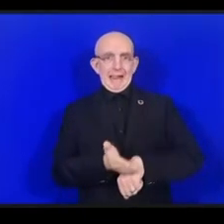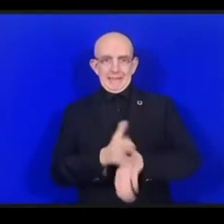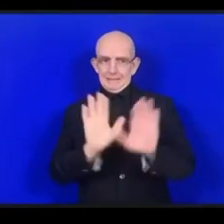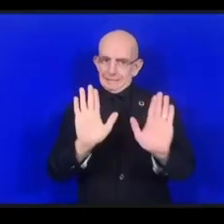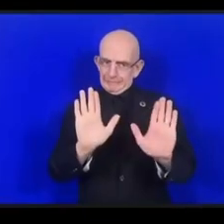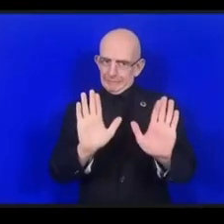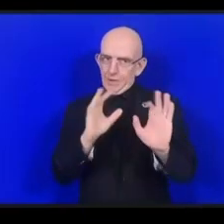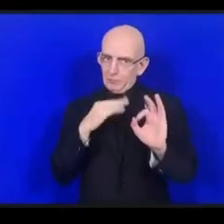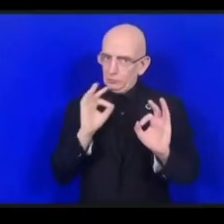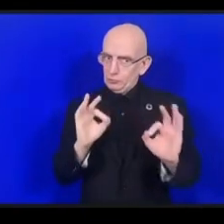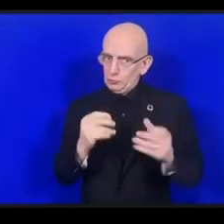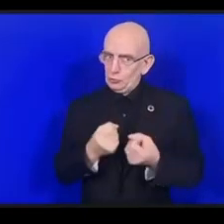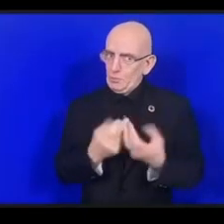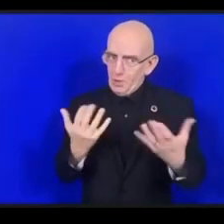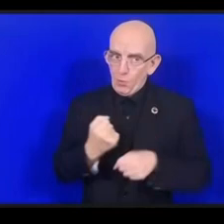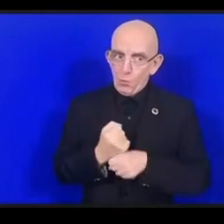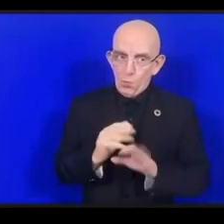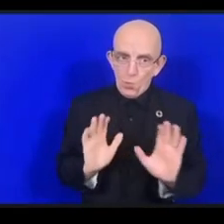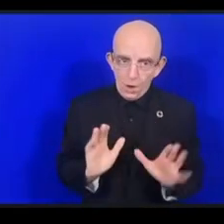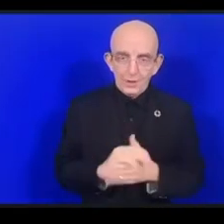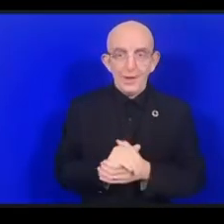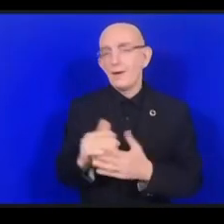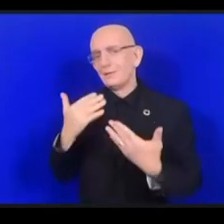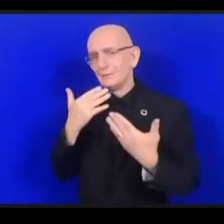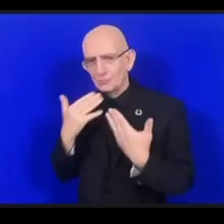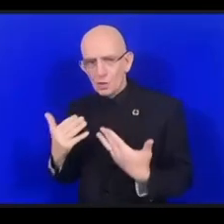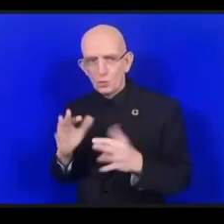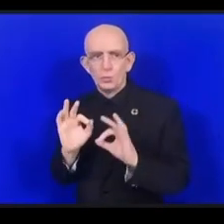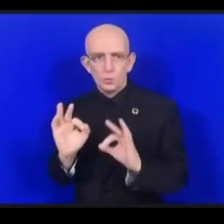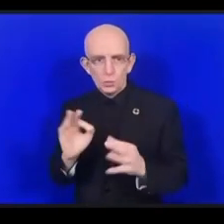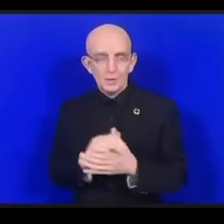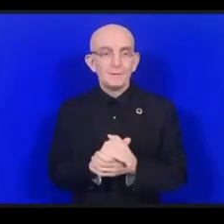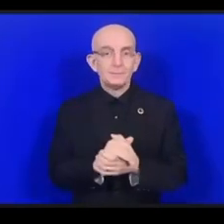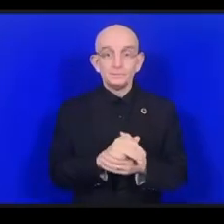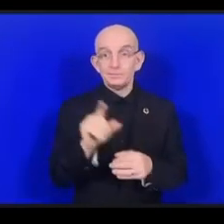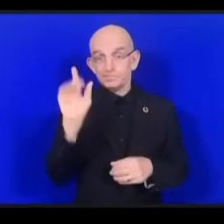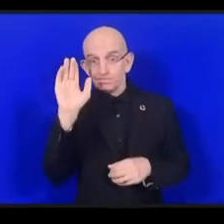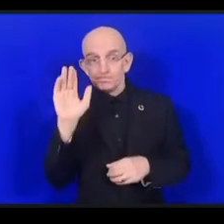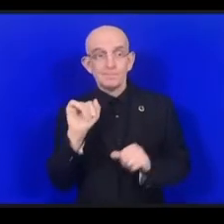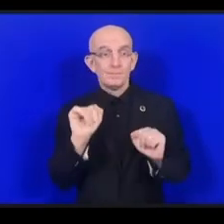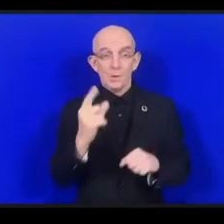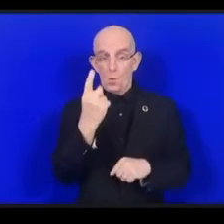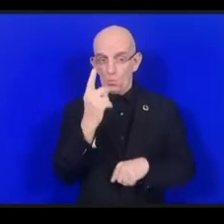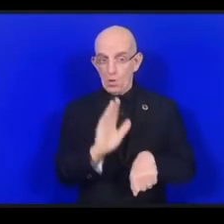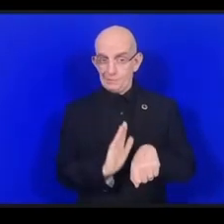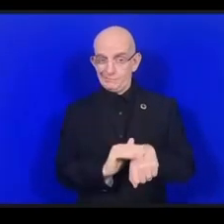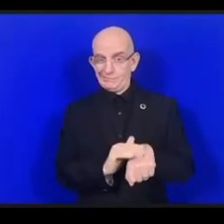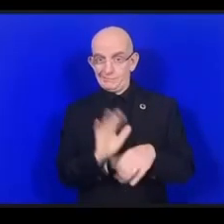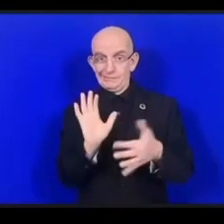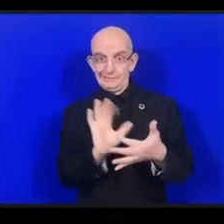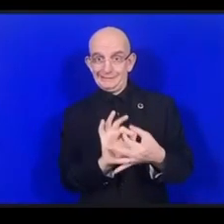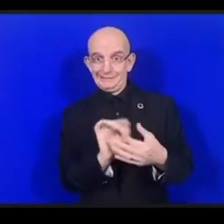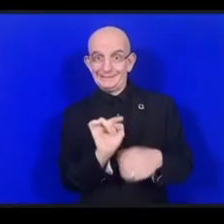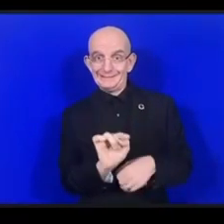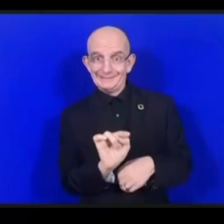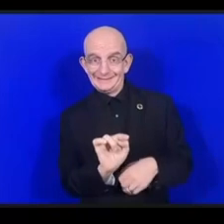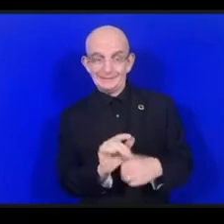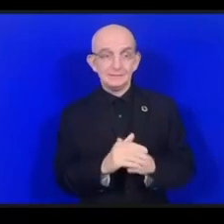富了。我可以评论一下吗？可以的，就30秒吧。